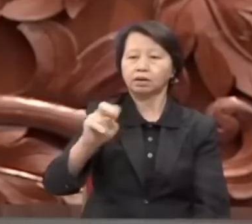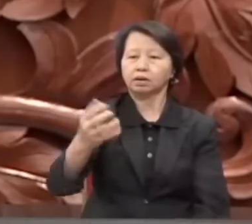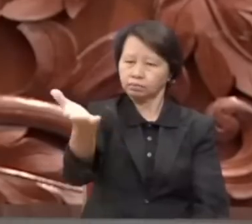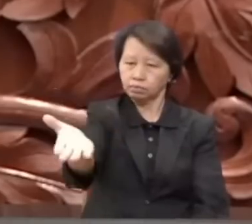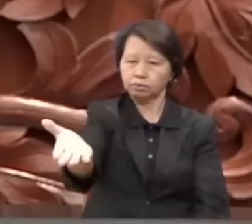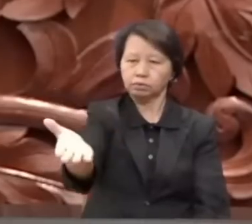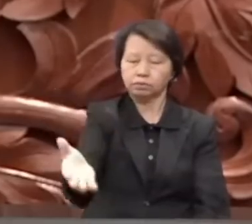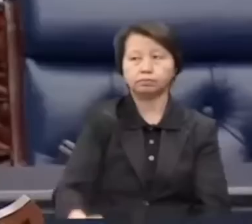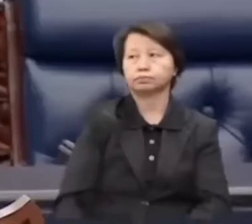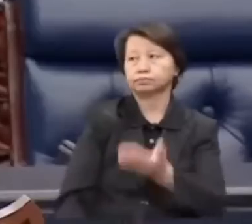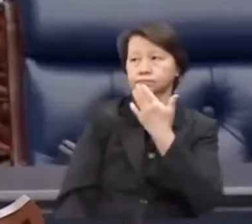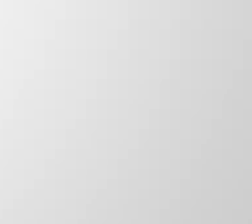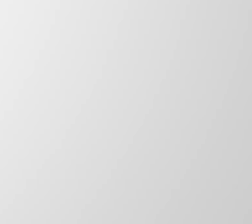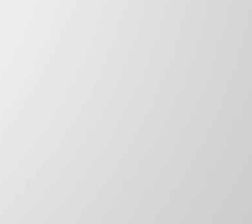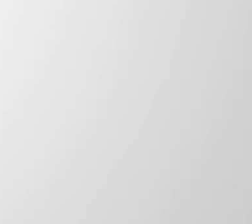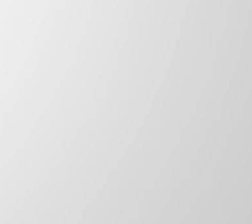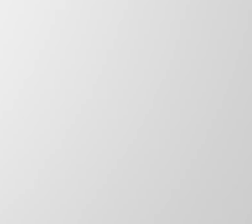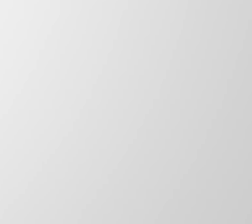Oke terima kasih